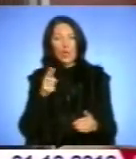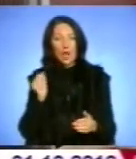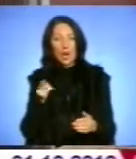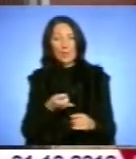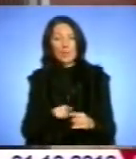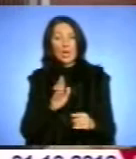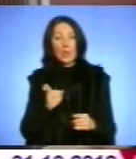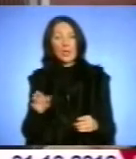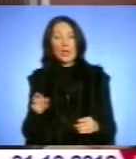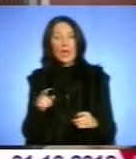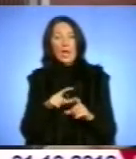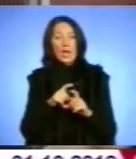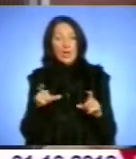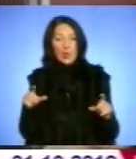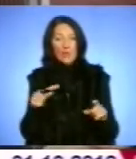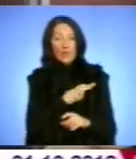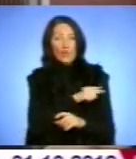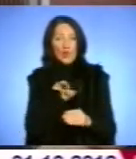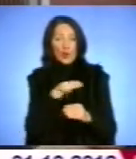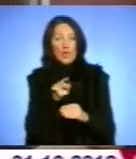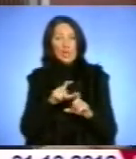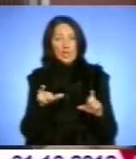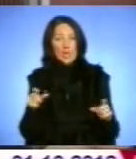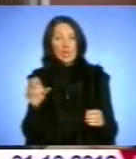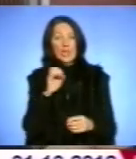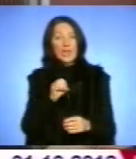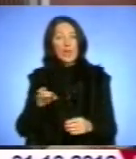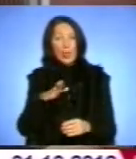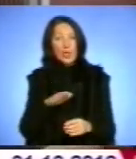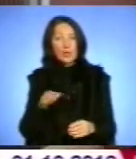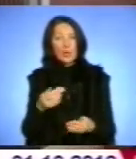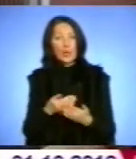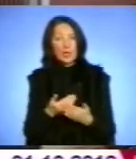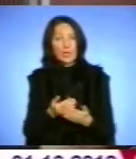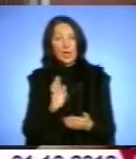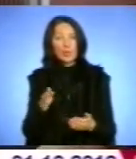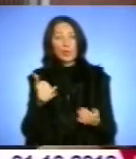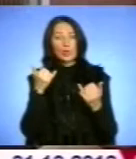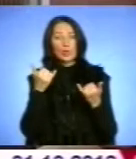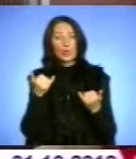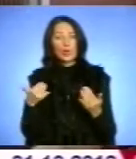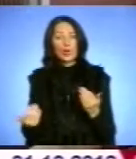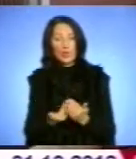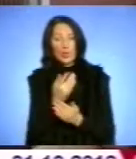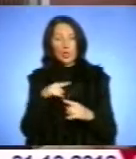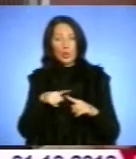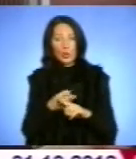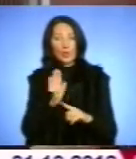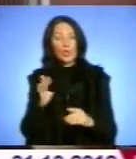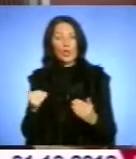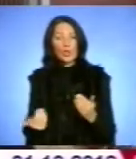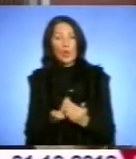заклад європейського зразка, буде новітні технології застосовані, буде нове